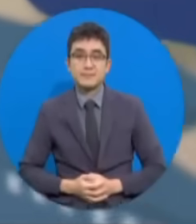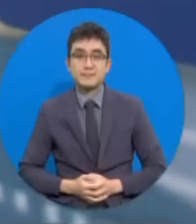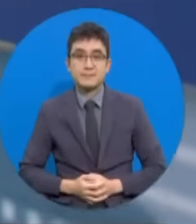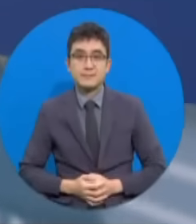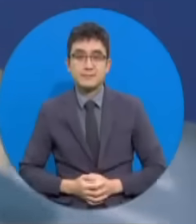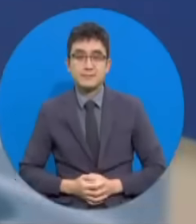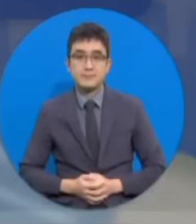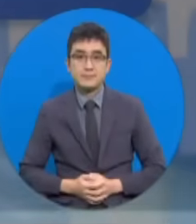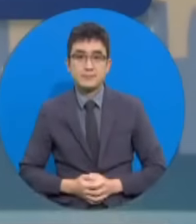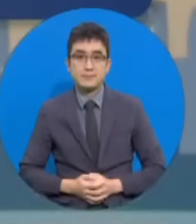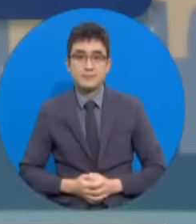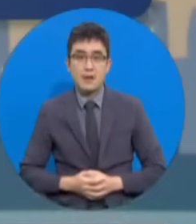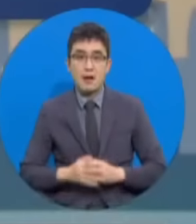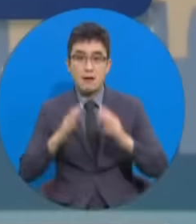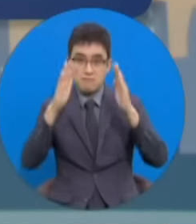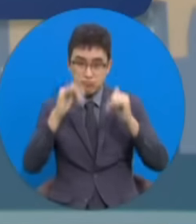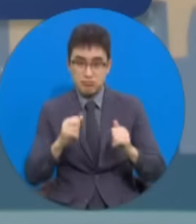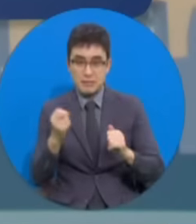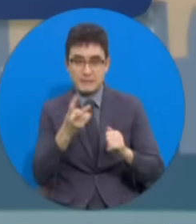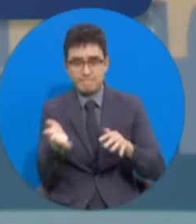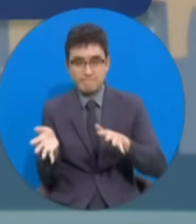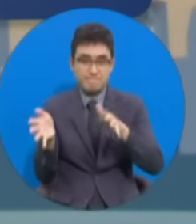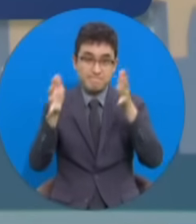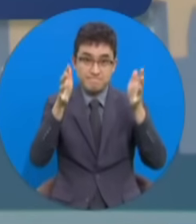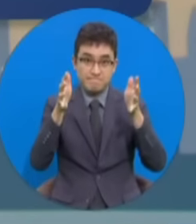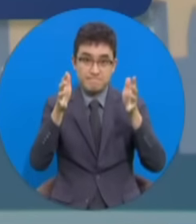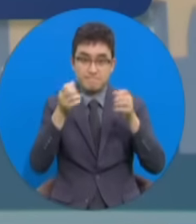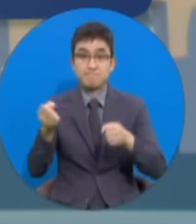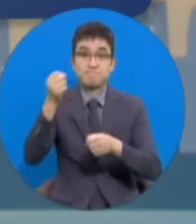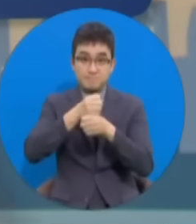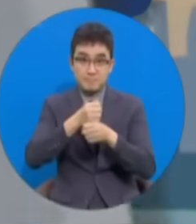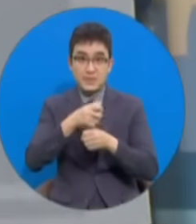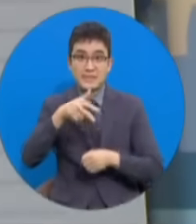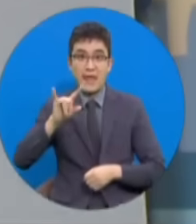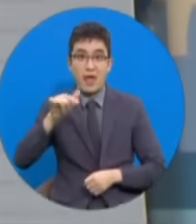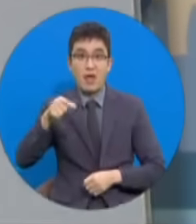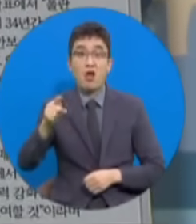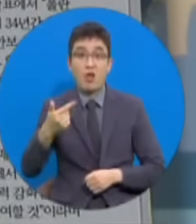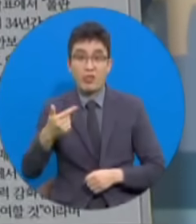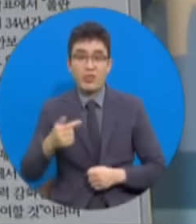이겁니다. 재건. 한겨레신문 6면 기사입니다.